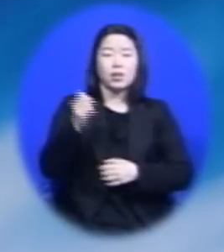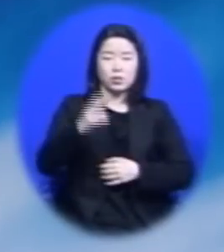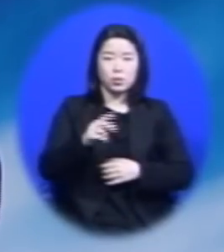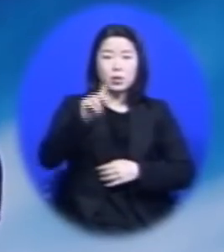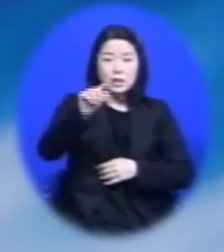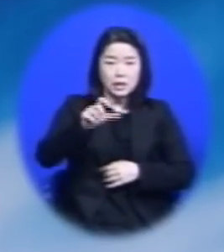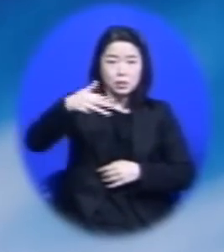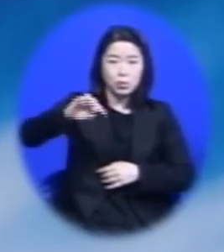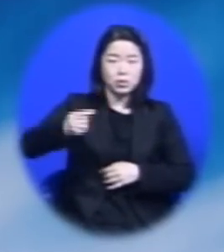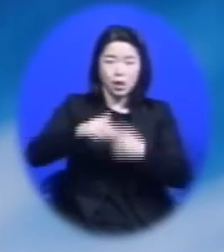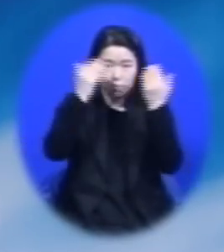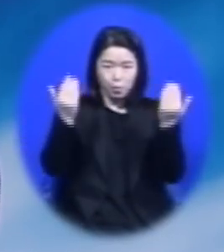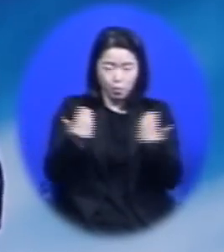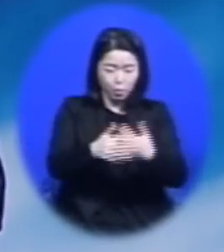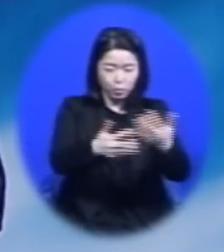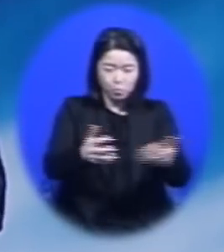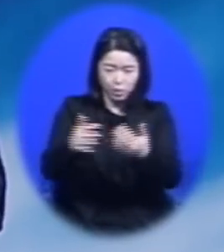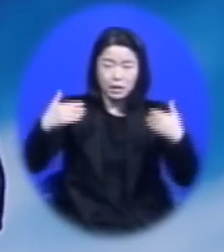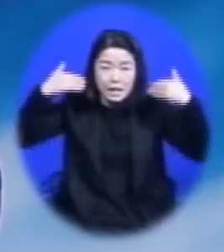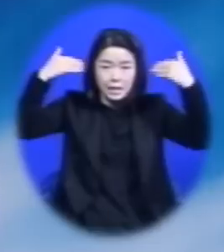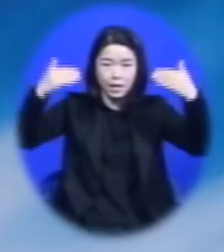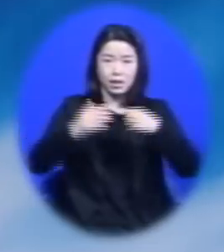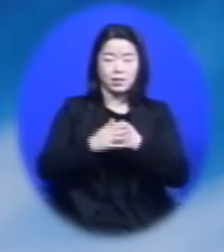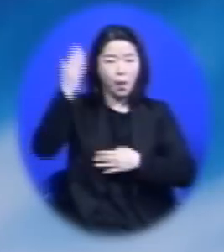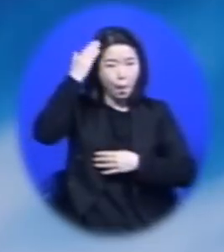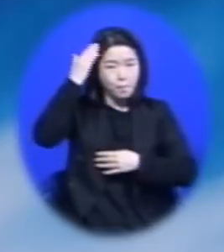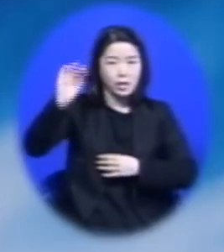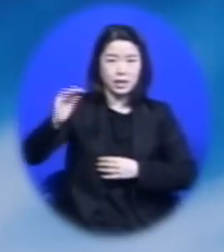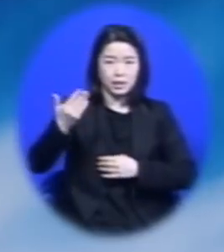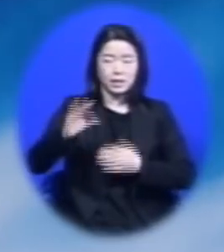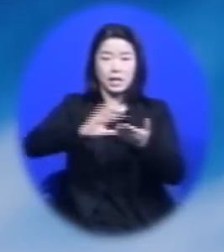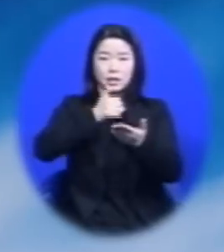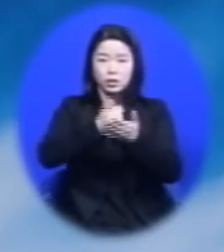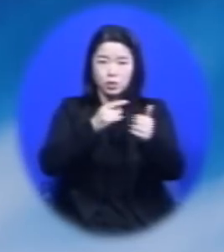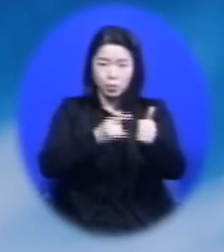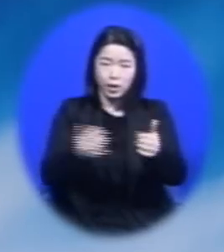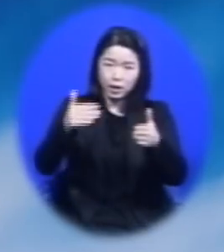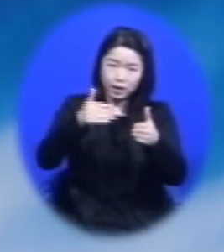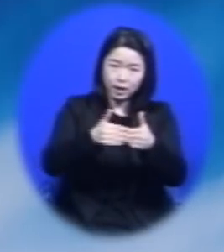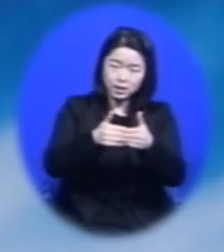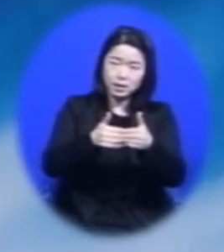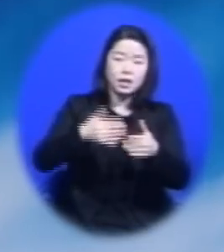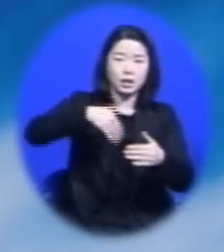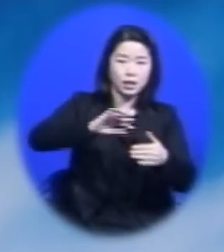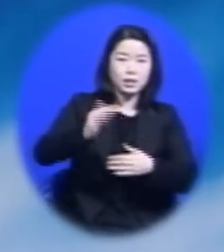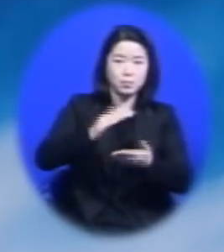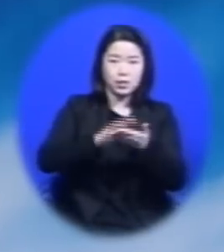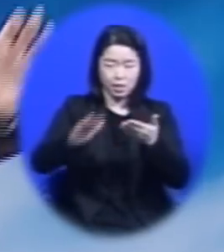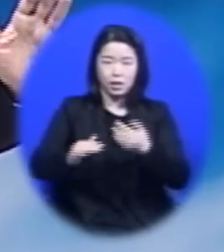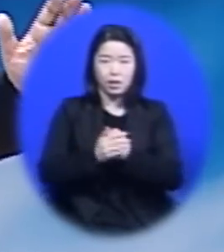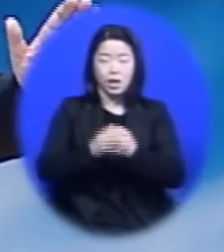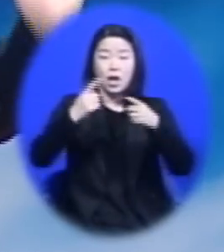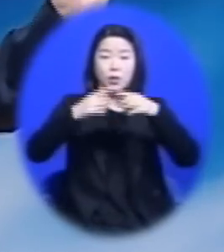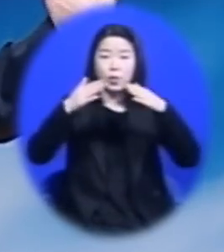15절에 모든 면에서 자라나서 머리가 되시는 그리스도에게까지 다 달아야 합니다